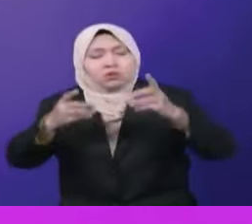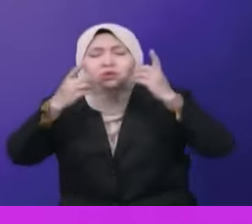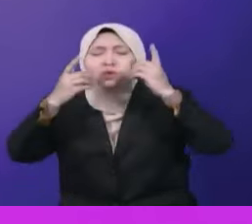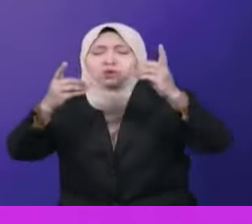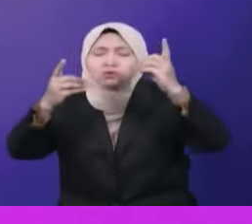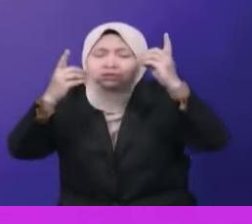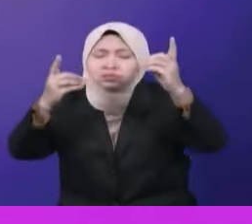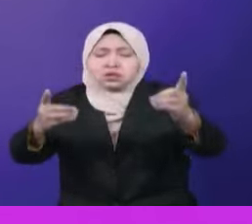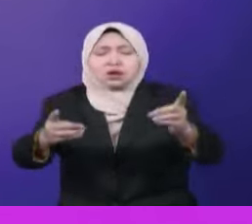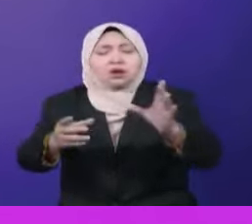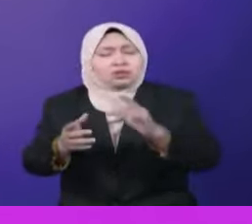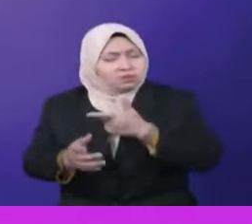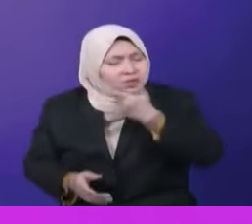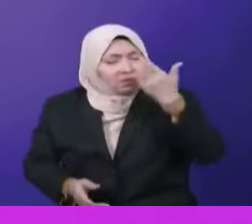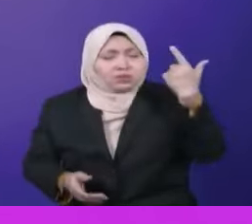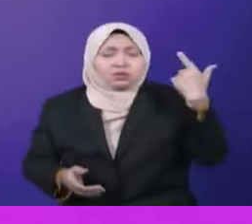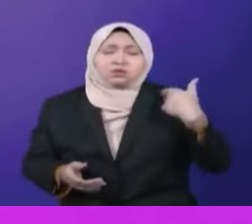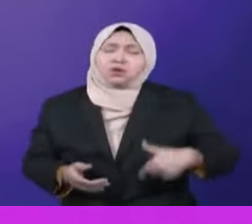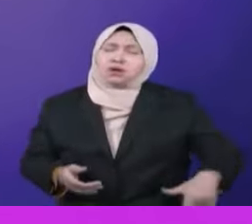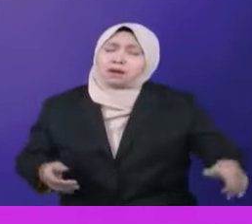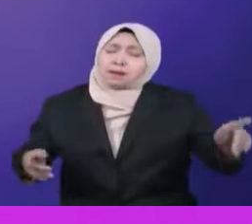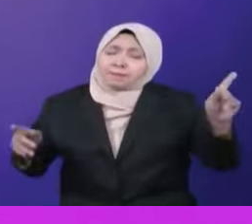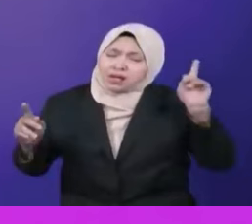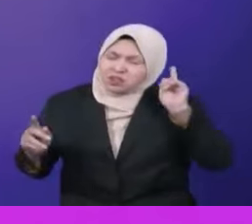بالإثم فحسبه